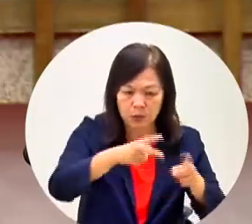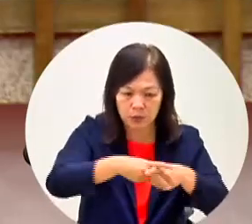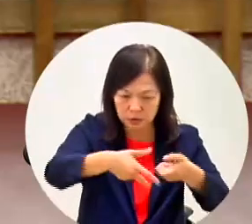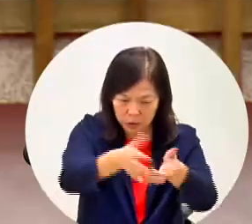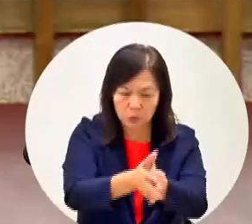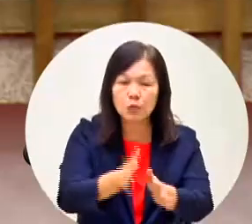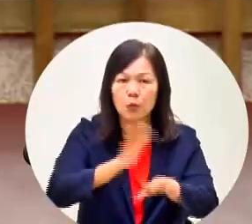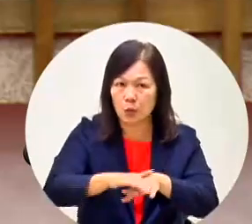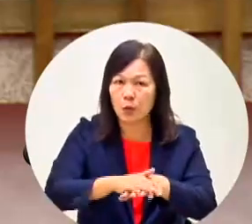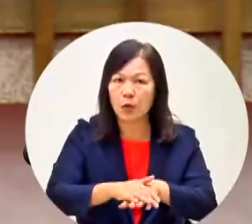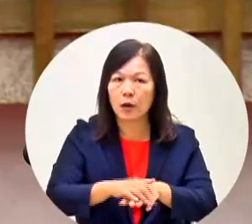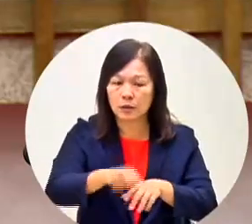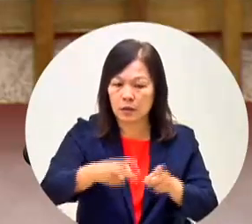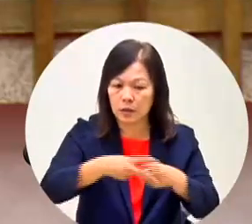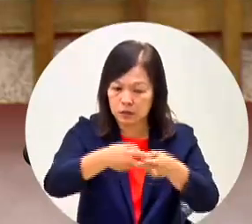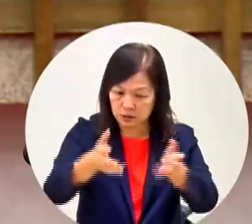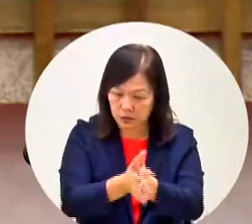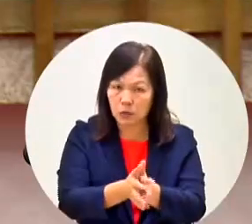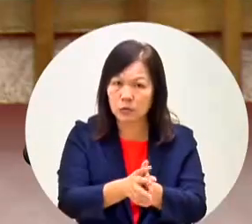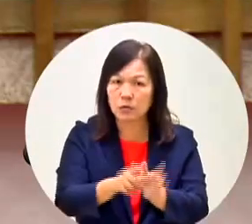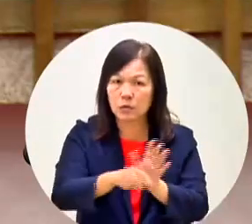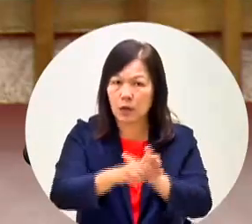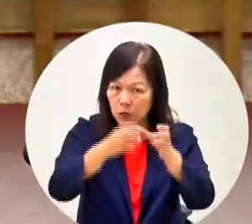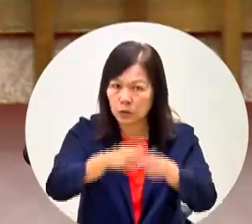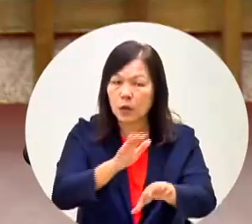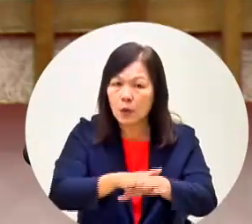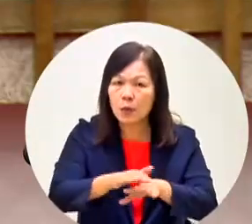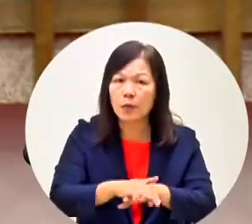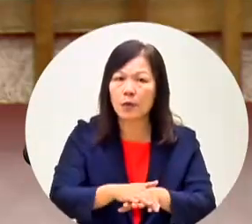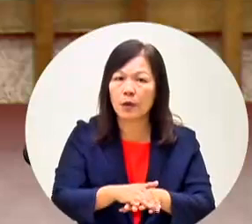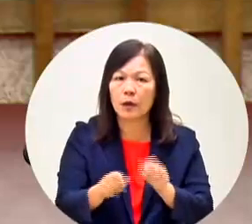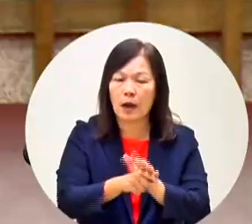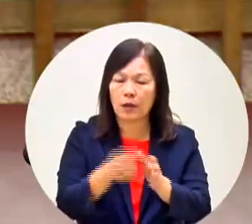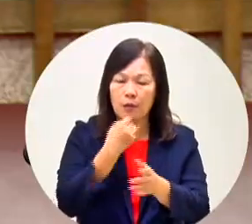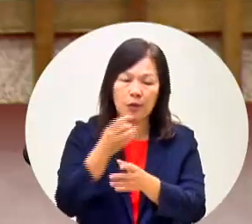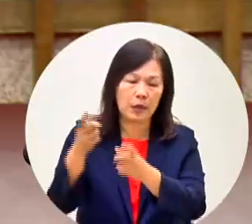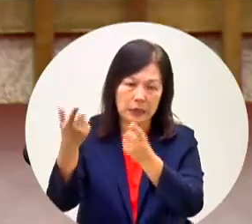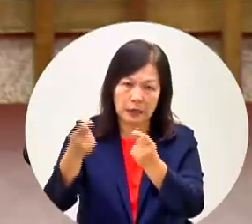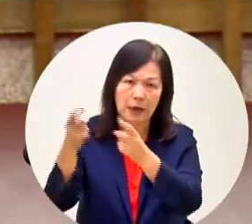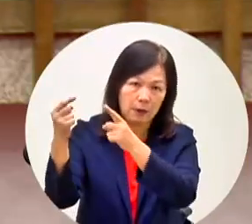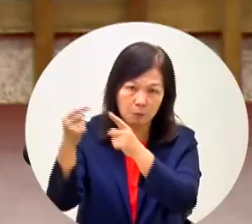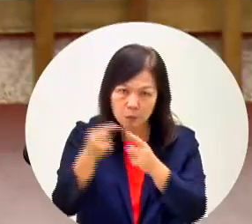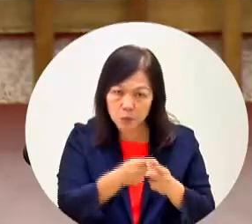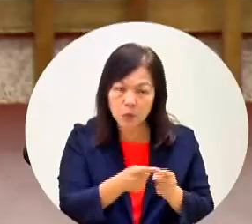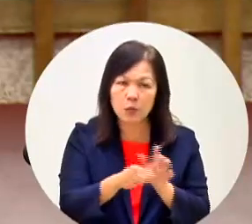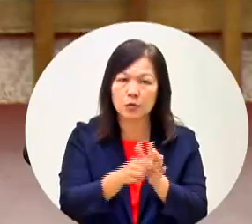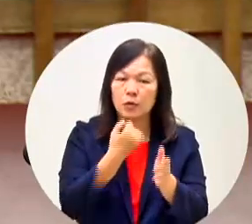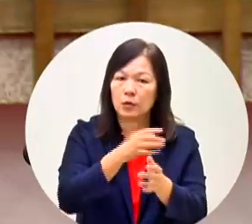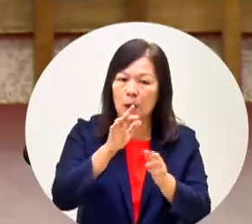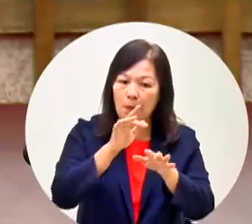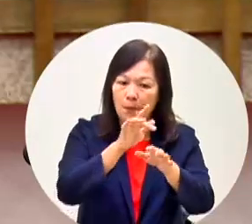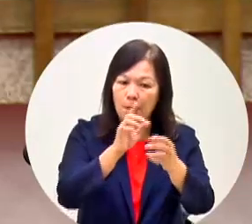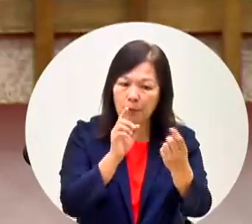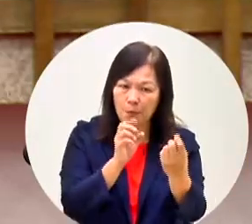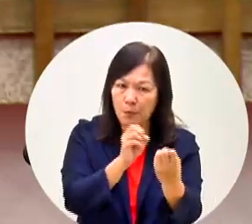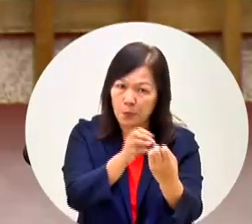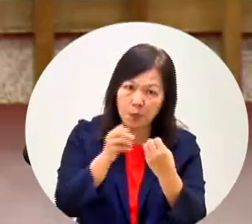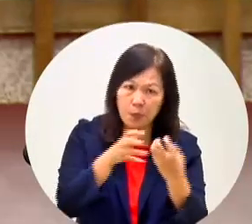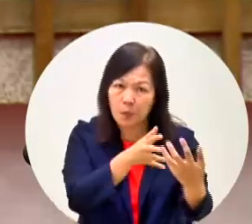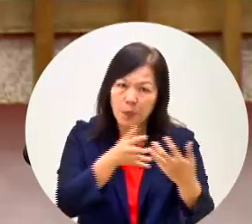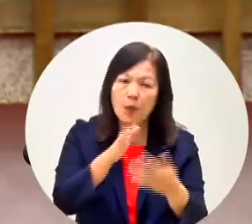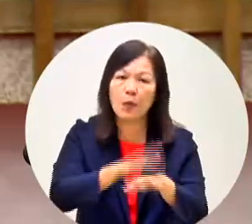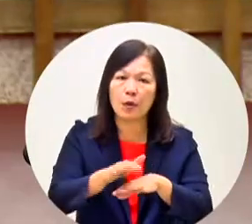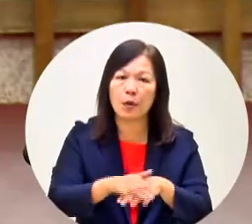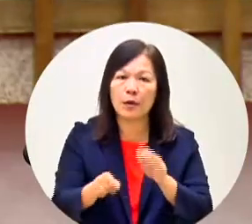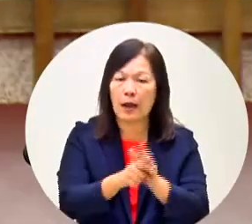个成立，能够持续的一个来接触。你也提到在台北市柯P市